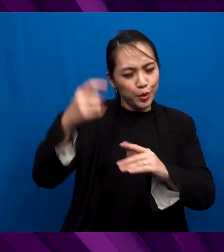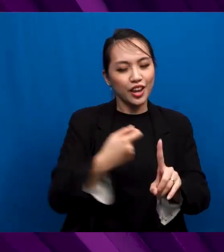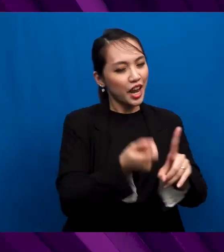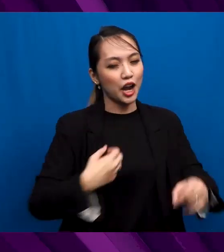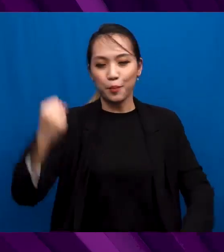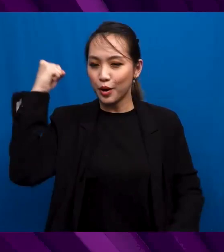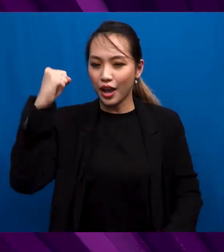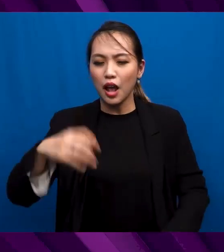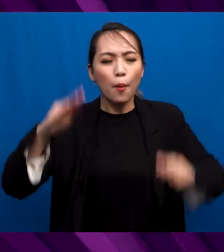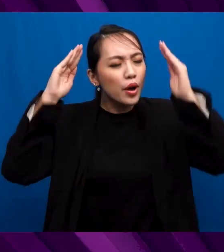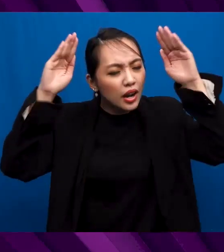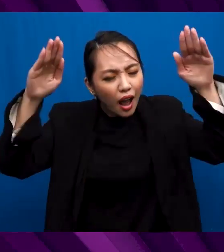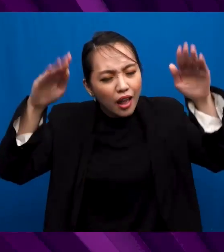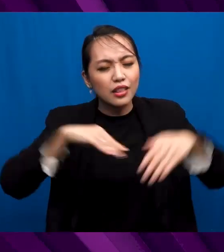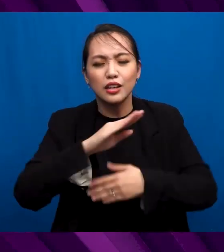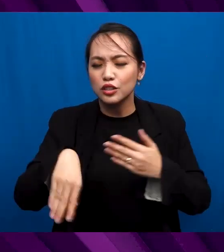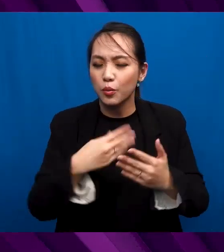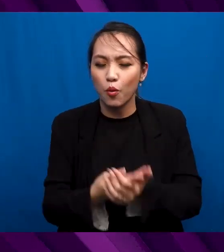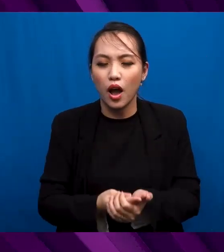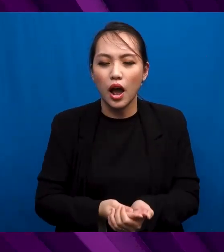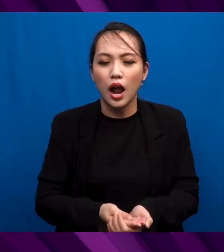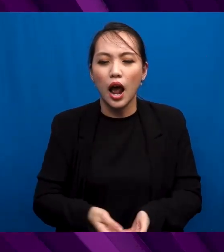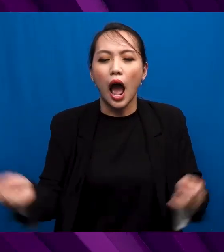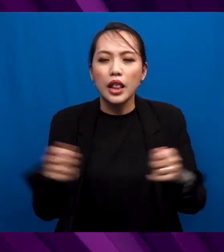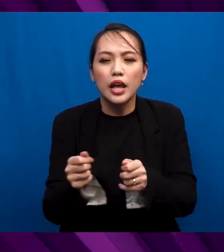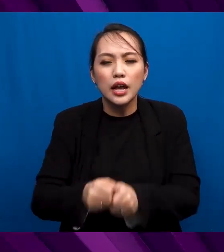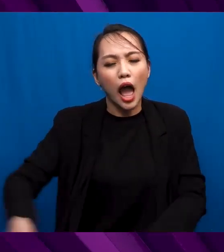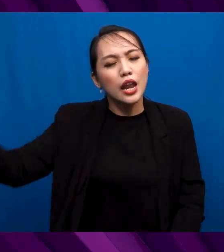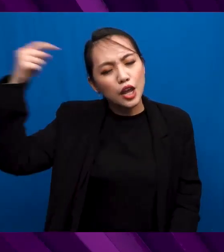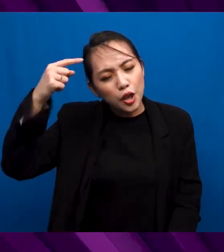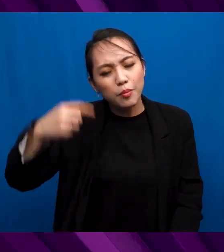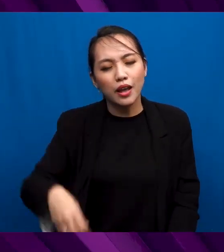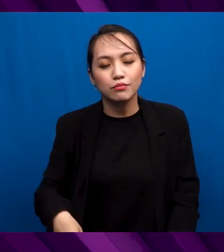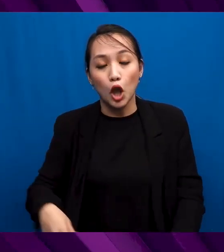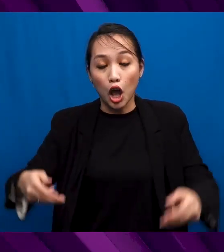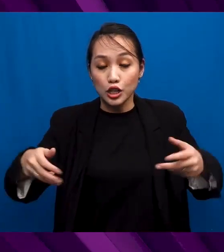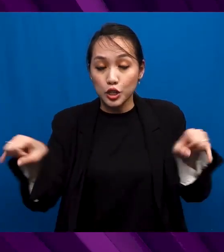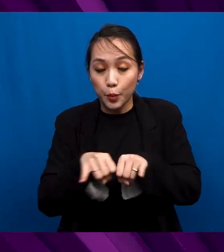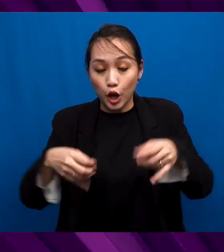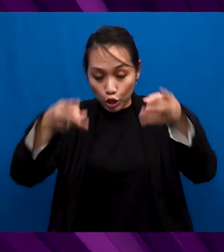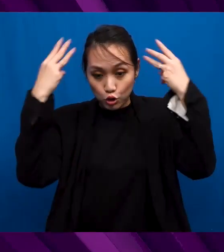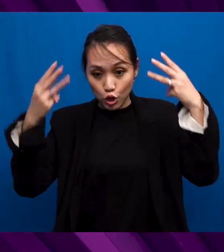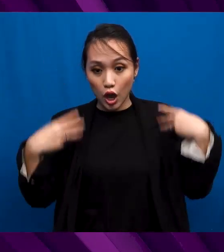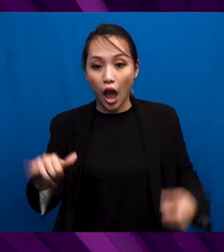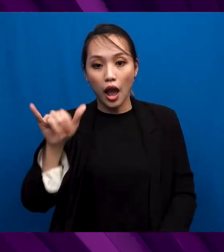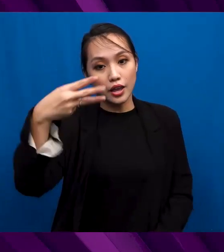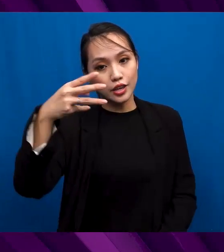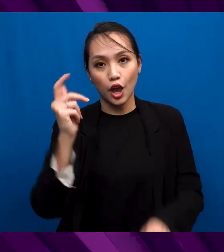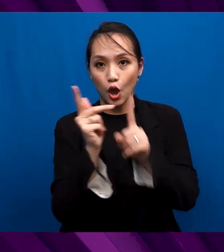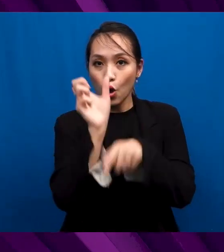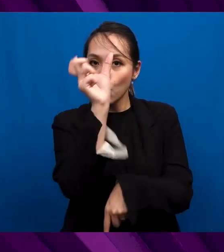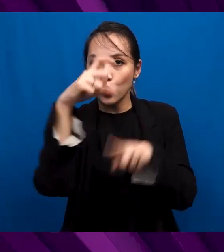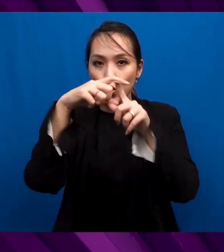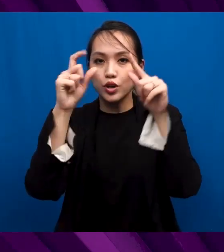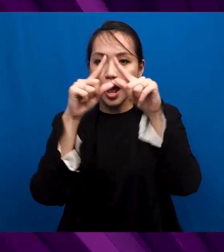Yesus, dengan iman, ya Tuhan, dengan urapan singa dari Yehuda di dalam hati dan dada setiap kami jemaat-Mu